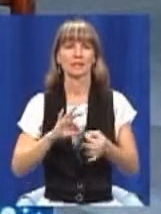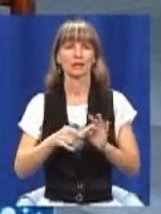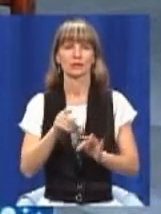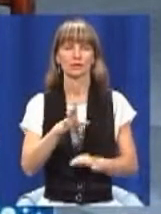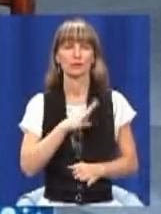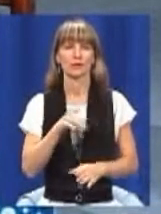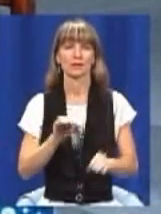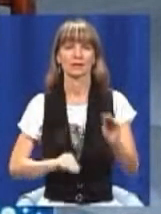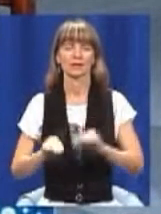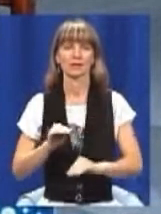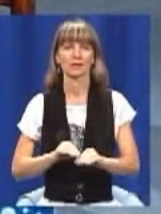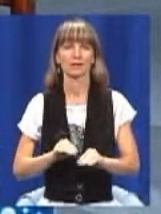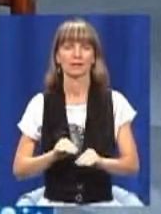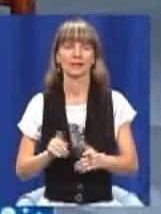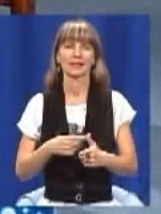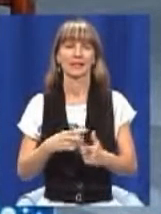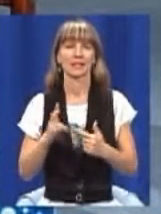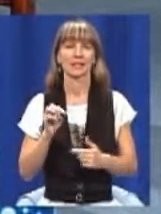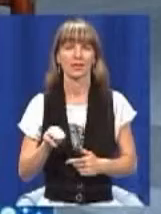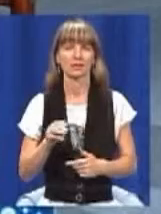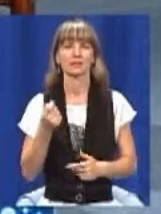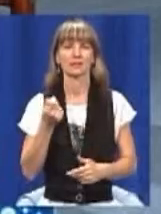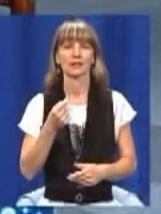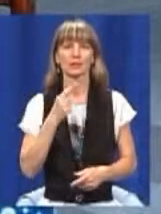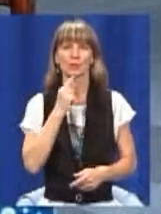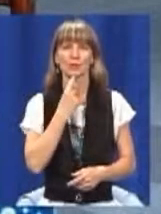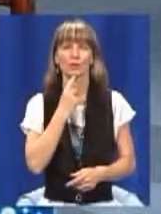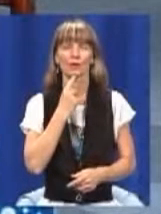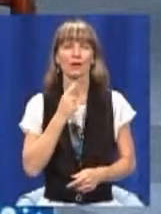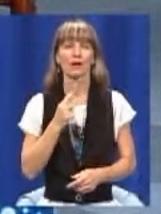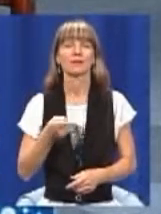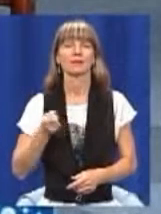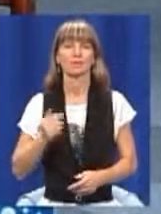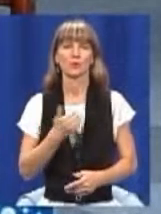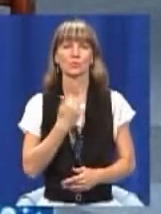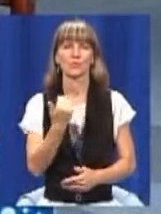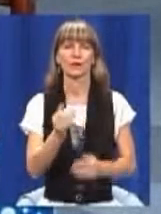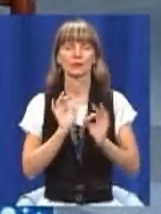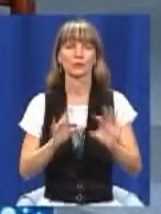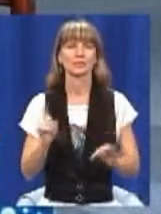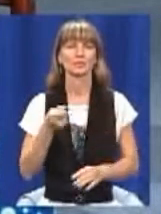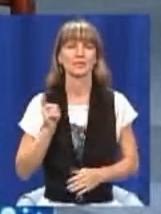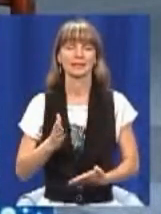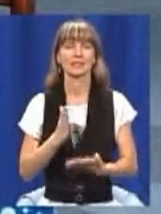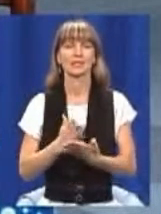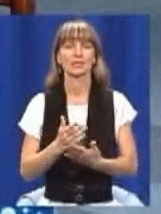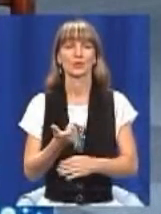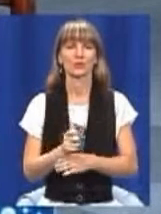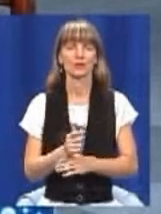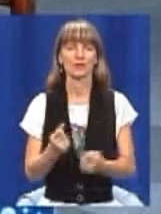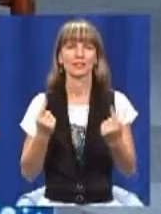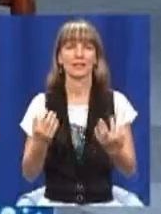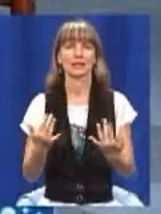їх складати чи ні? Трохи. Трохи складно, так? Да? Ну, от і насправді хочу вам розповісти, що дійсно існує дуже така